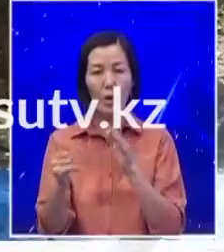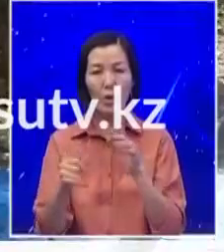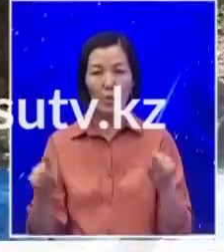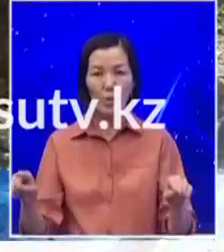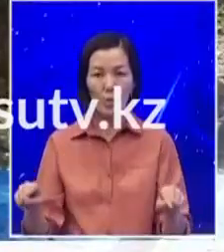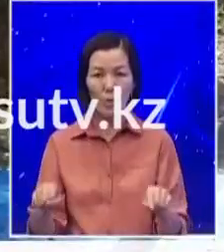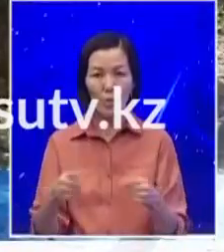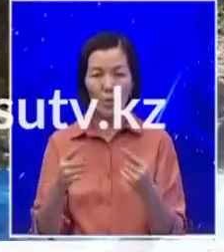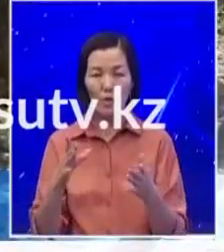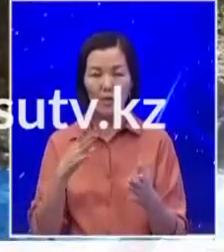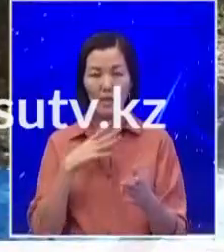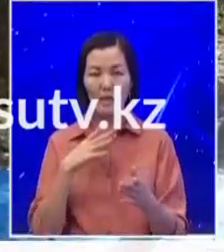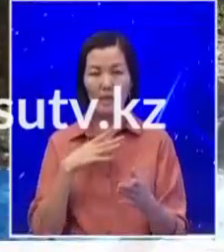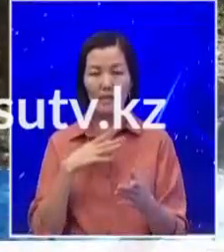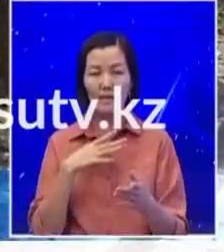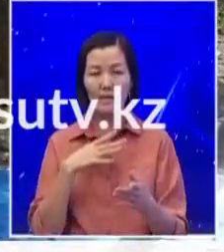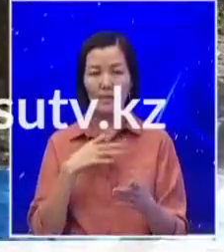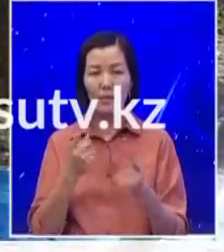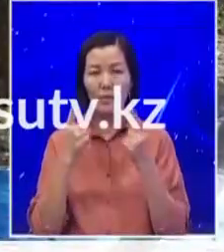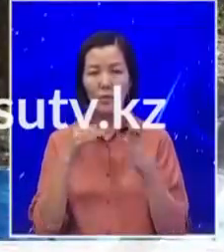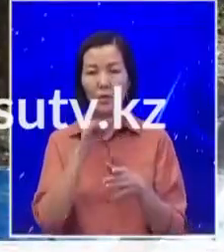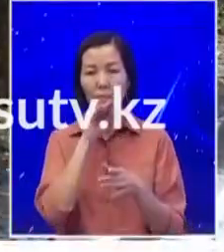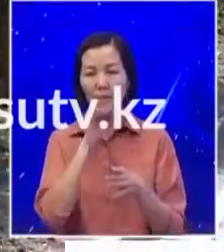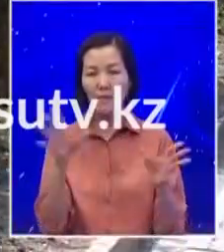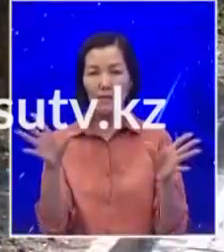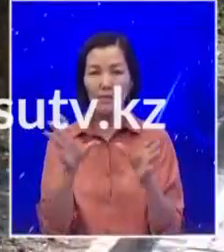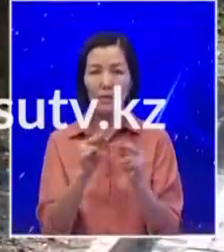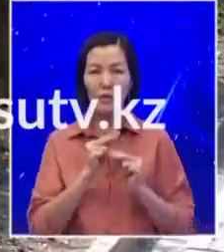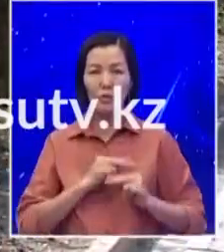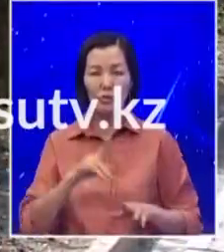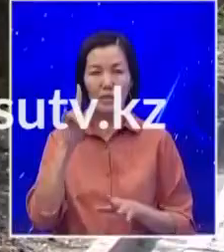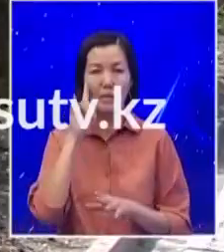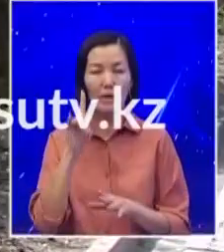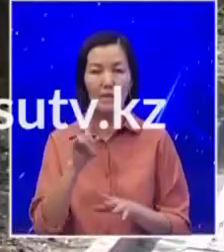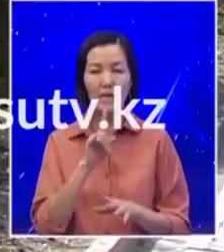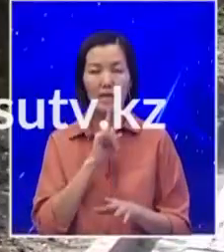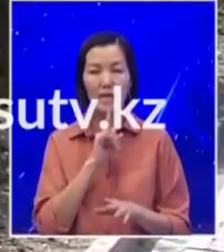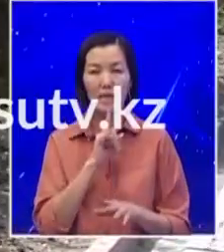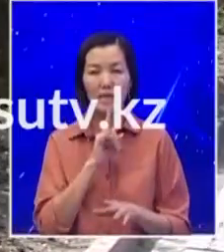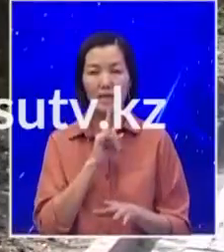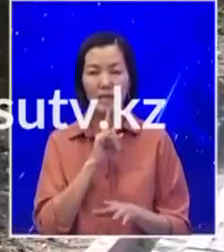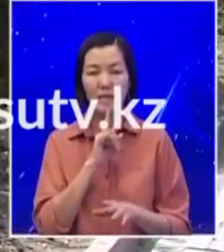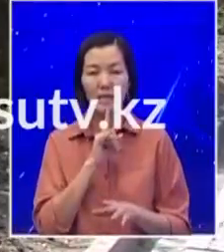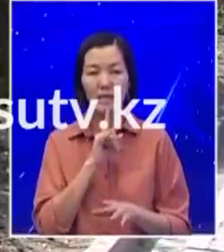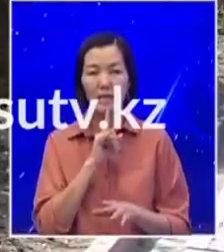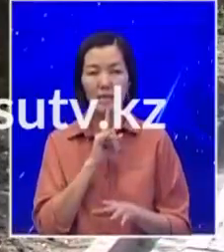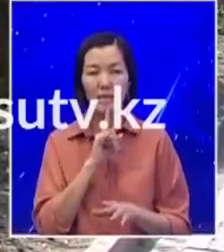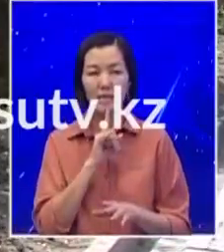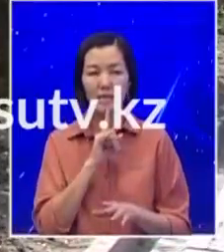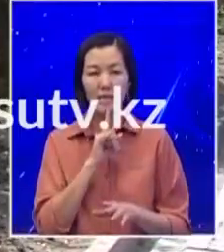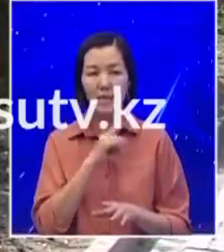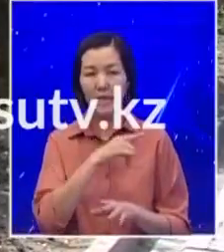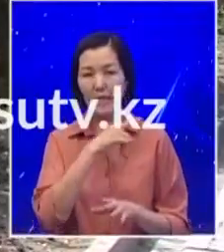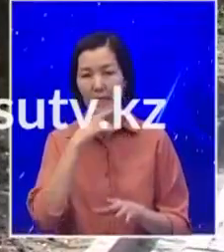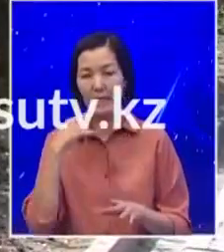бақсында Ферсман, Рудаков сияқты үлкен ғалымдармен араласып, қазақ халқында, қазақ жұртындағы дүниені осы